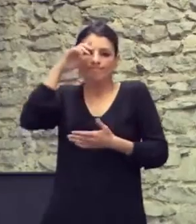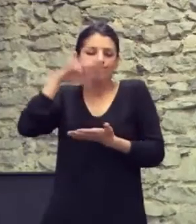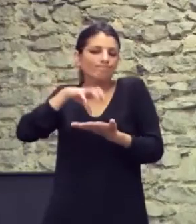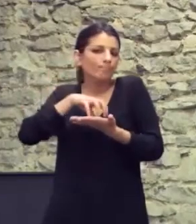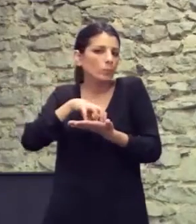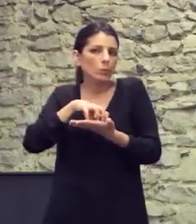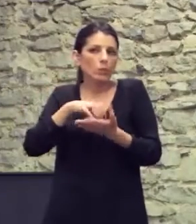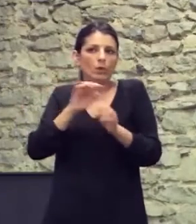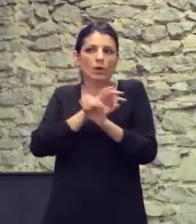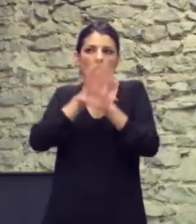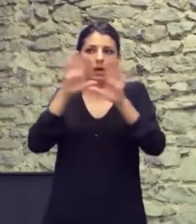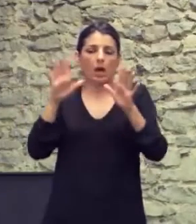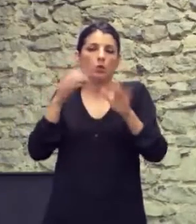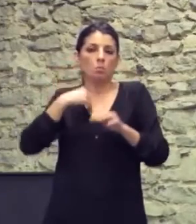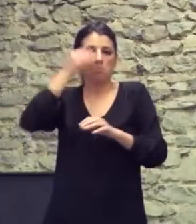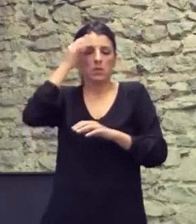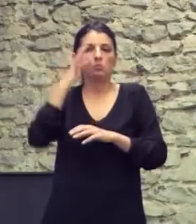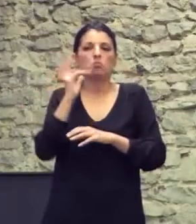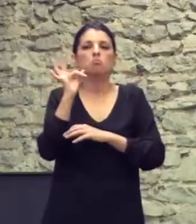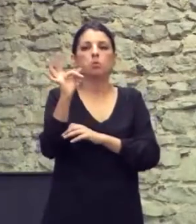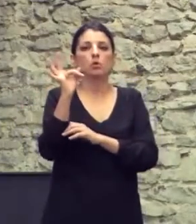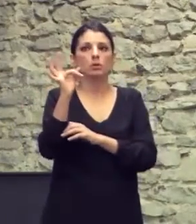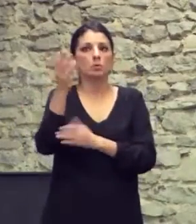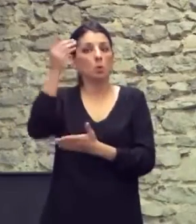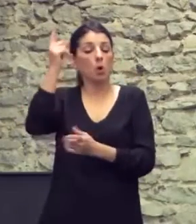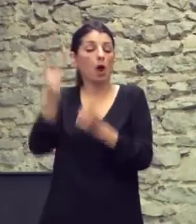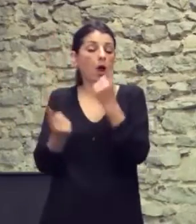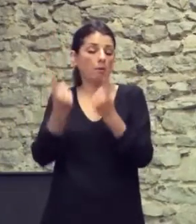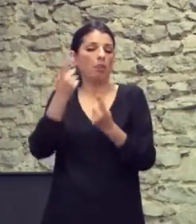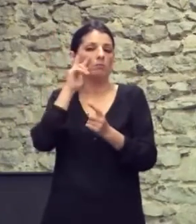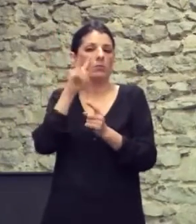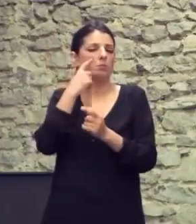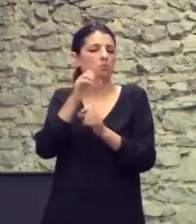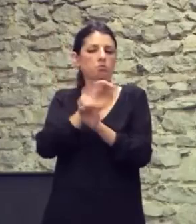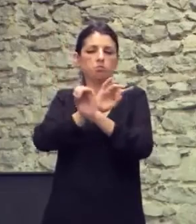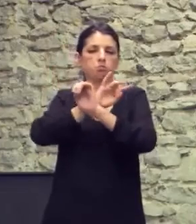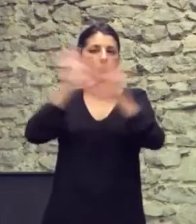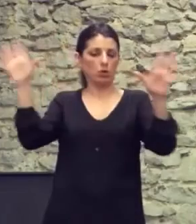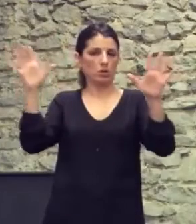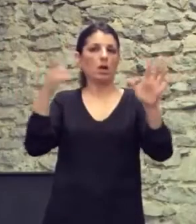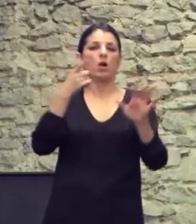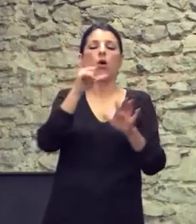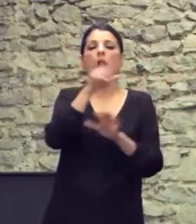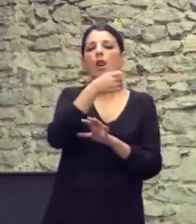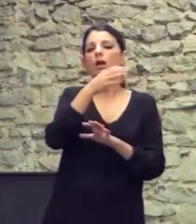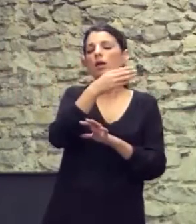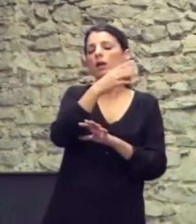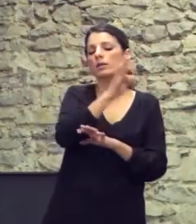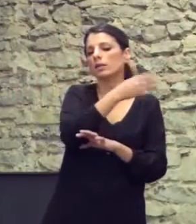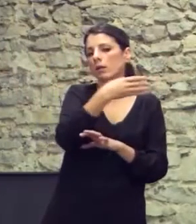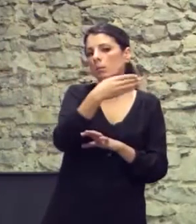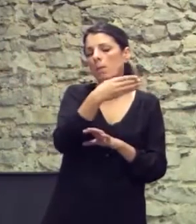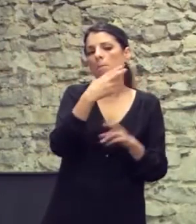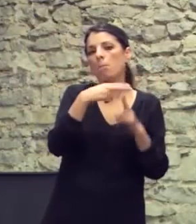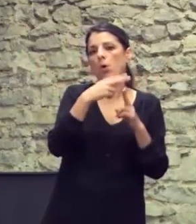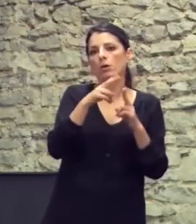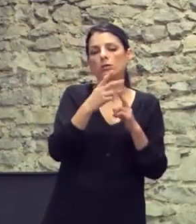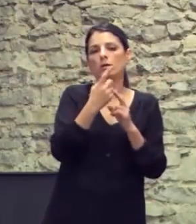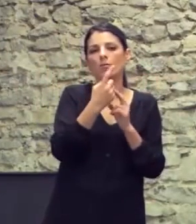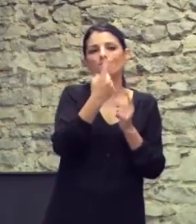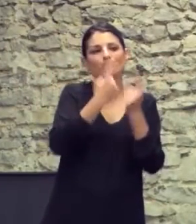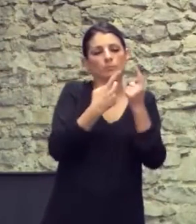oso garbia eta positiboa den arren, beste kasu batzutan ikusten dugula nola LGTB politika batzuei falta zaiena hain zuzen ere